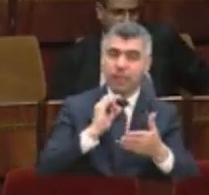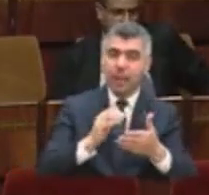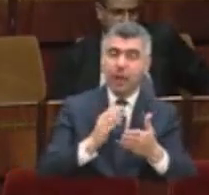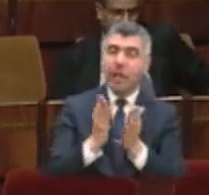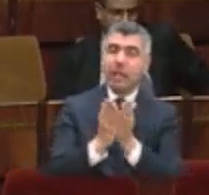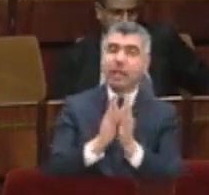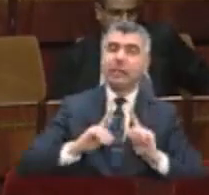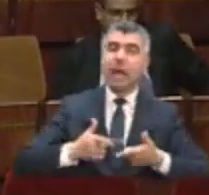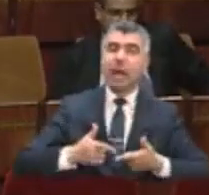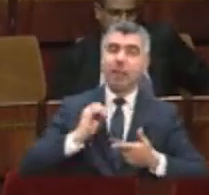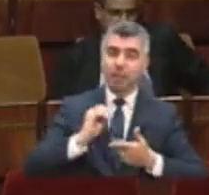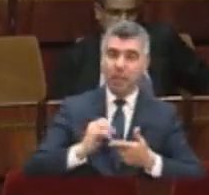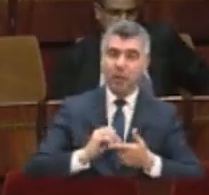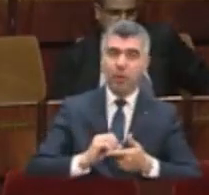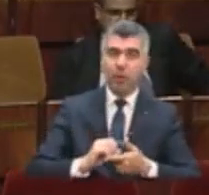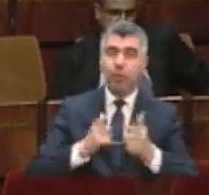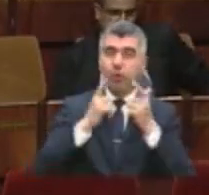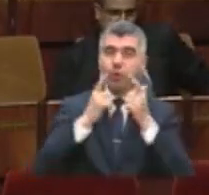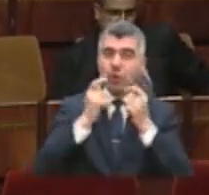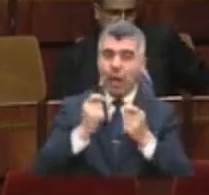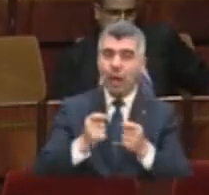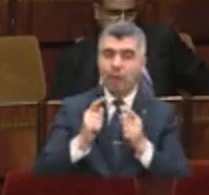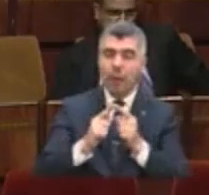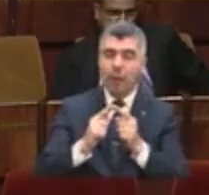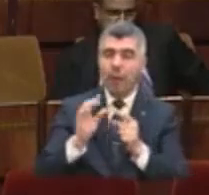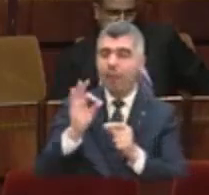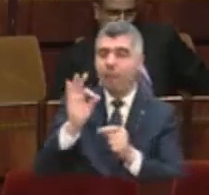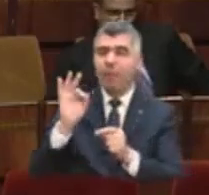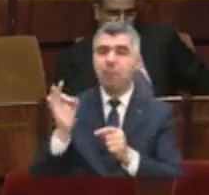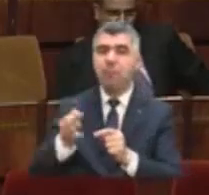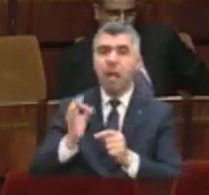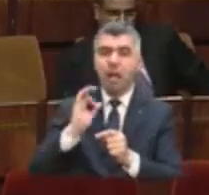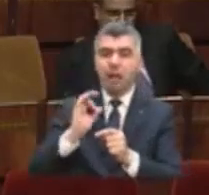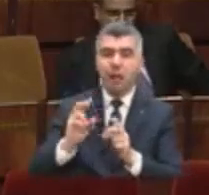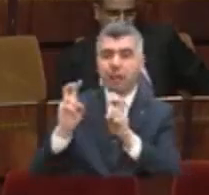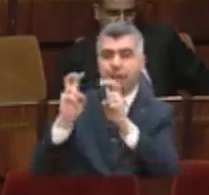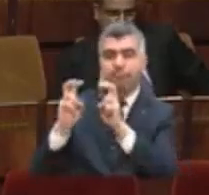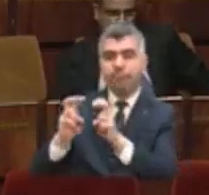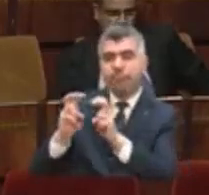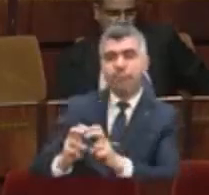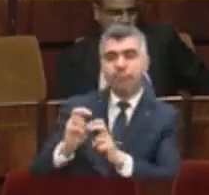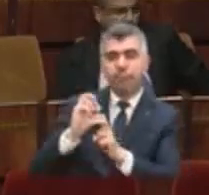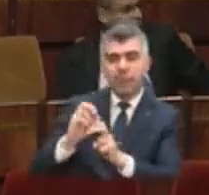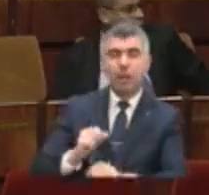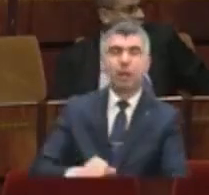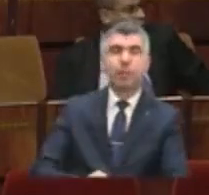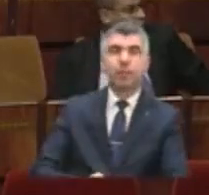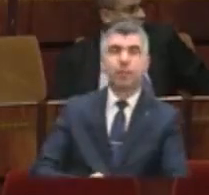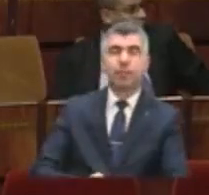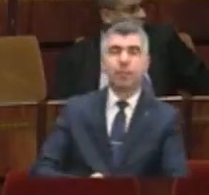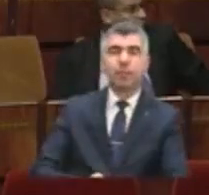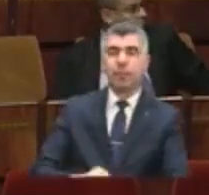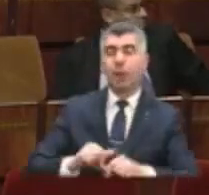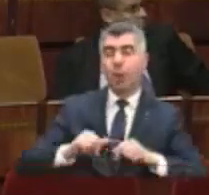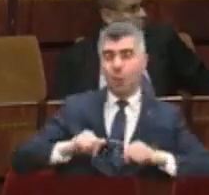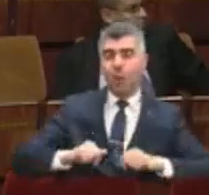التعليمي، وذلك بالنظر الى نسب العجز التي سجلت على هذا المستوى. السيد